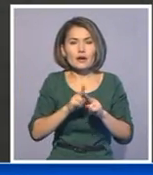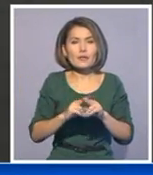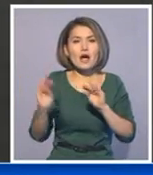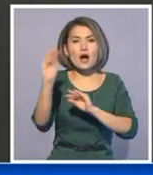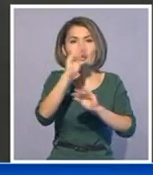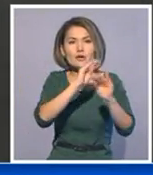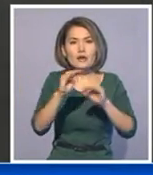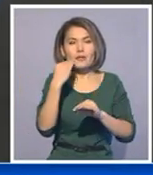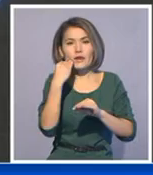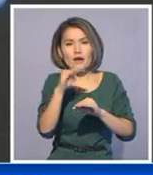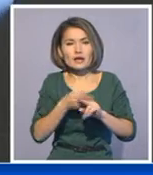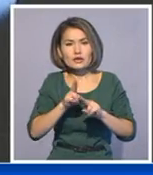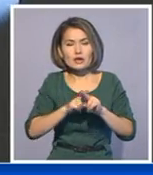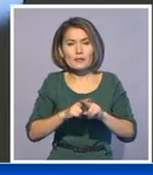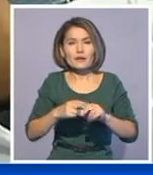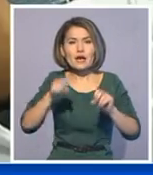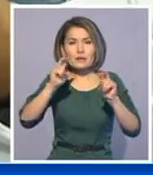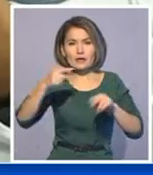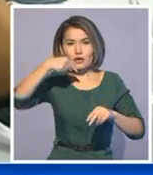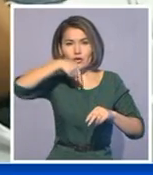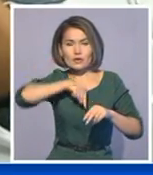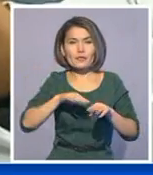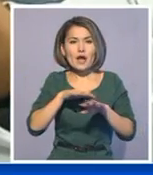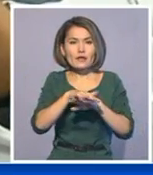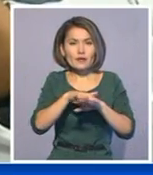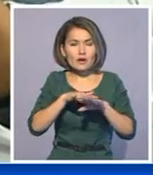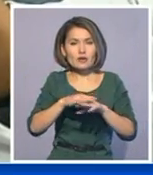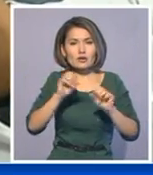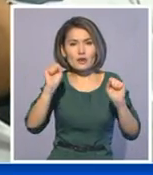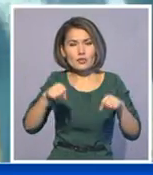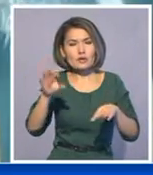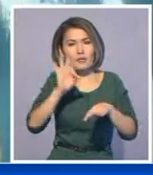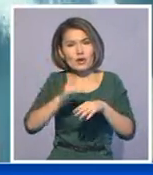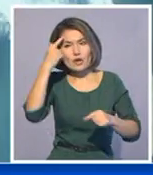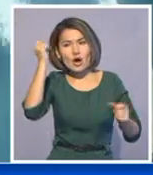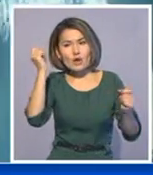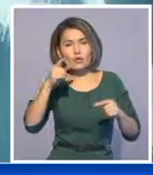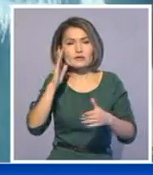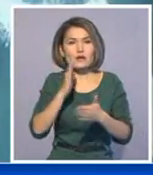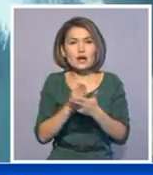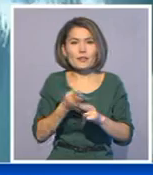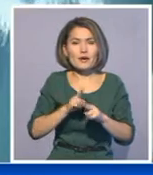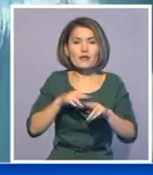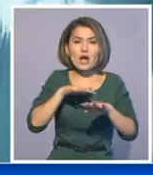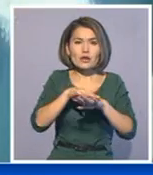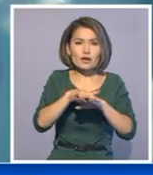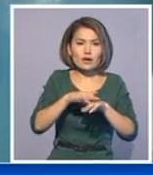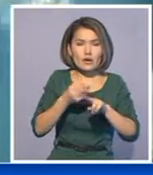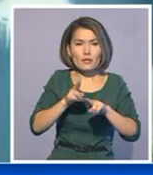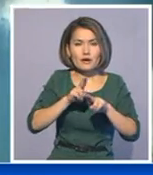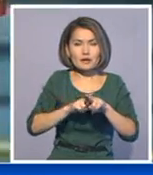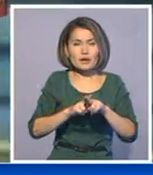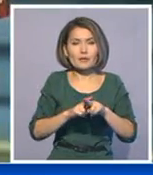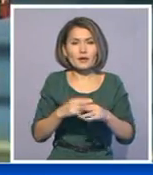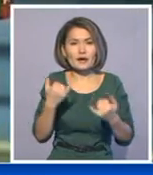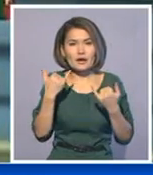баспа құралы кәдімгі тірі ткандерді шығарады. Органдарды алу үшін биологиялық гидрогель және тірі жасушалар қажет екен. Алдымен